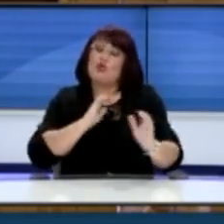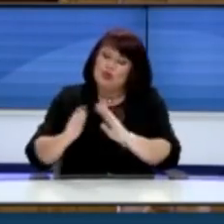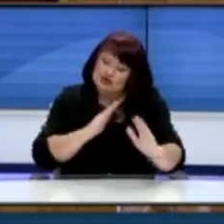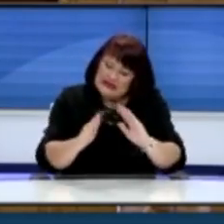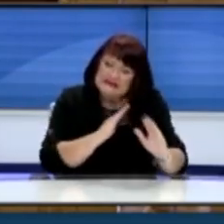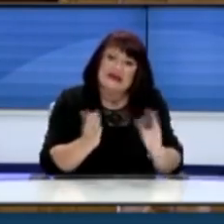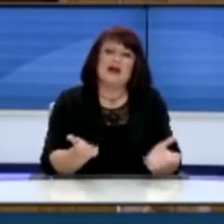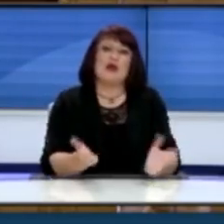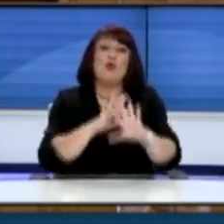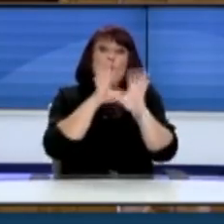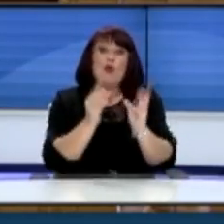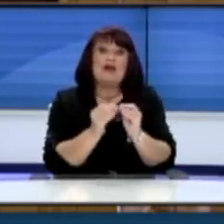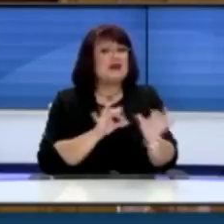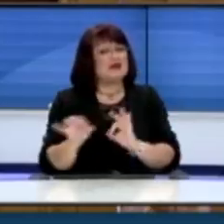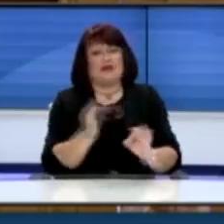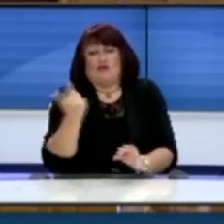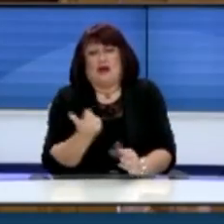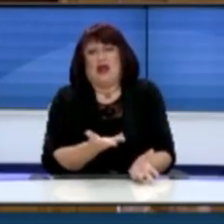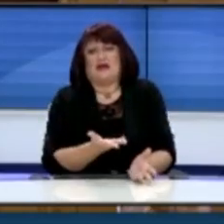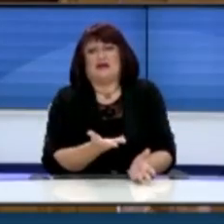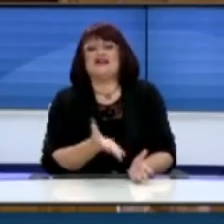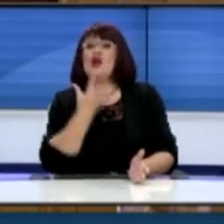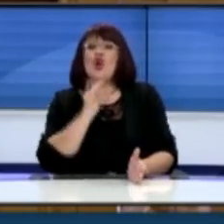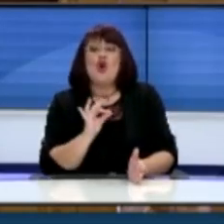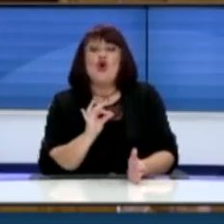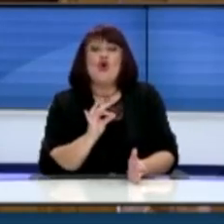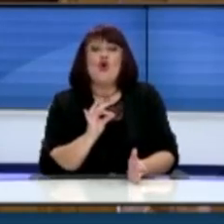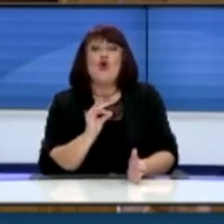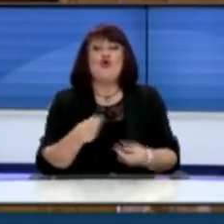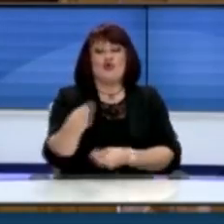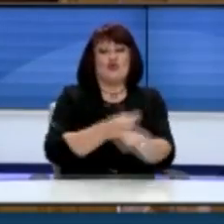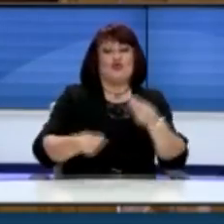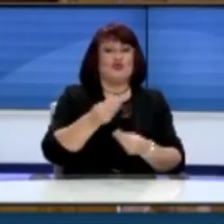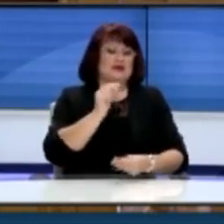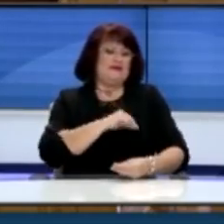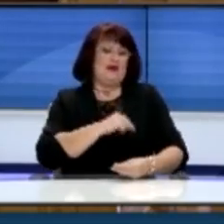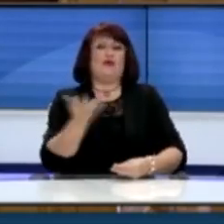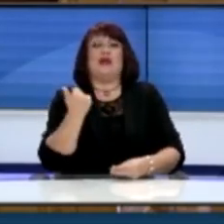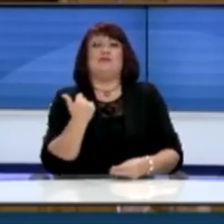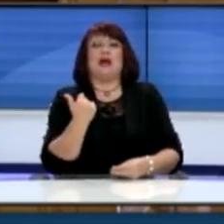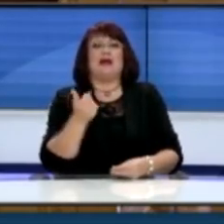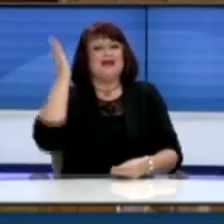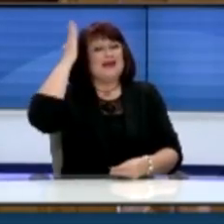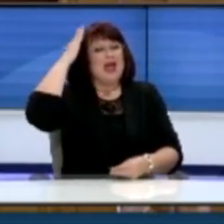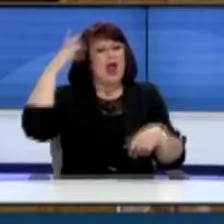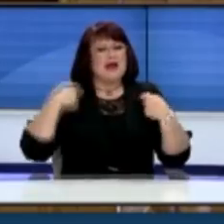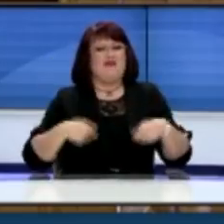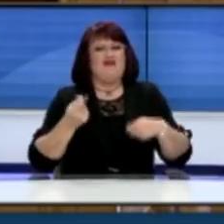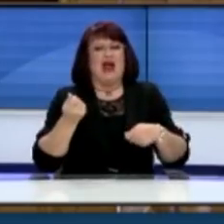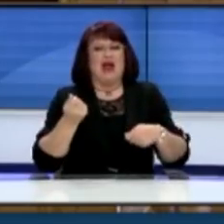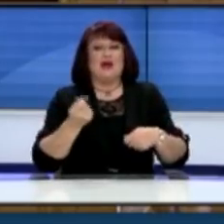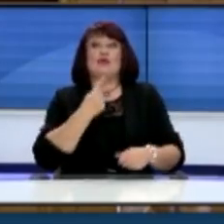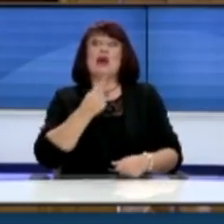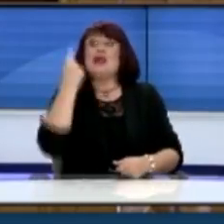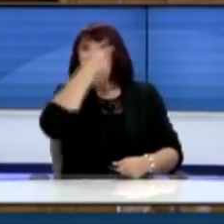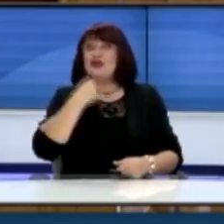θωράκισης είναι εκτός σχεδιασμού επειδή δεν είναι ανταποδοτικά για το κεφάλαιο. Αντί για αυτά αποθεώνεται πάλι την